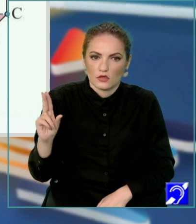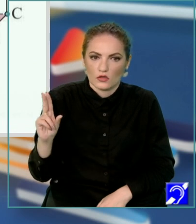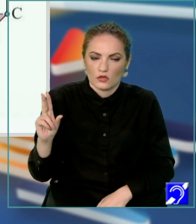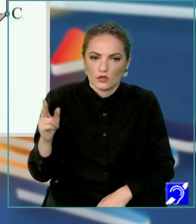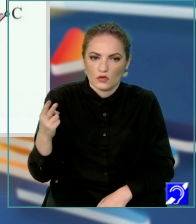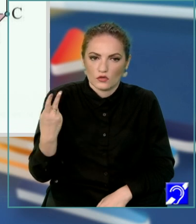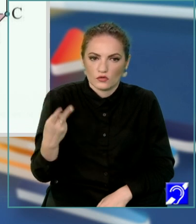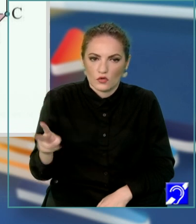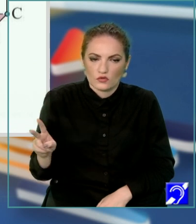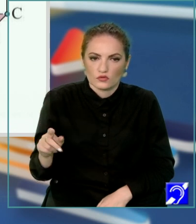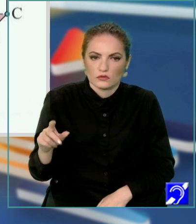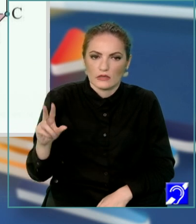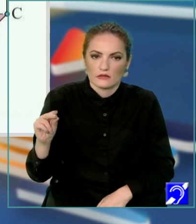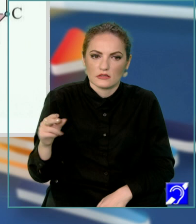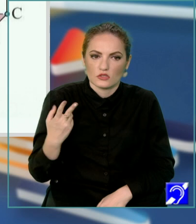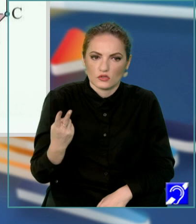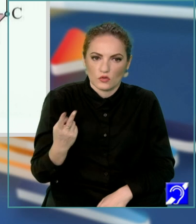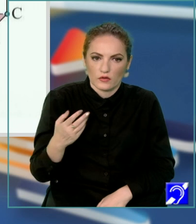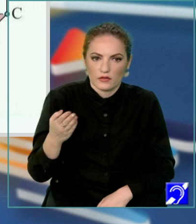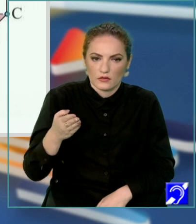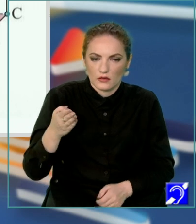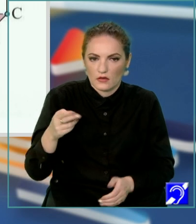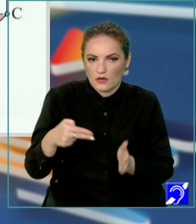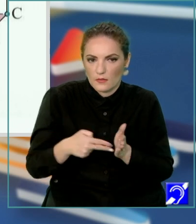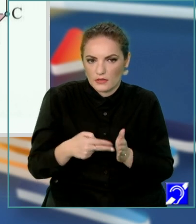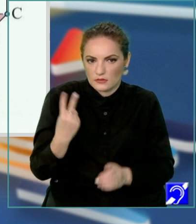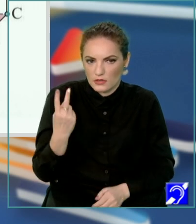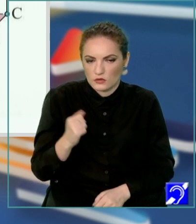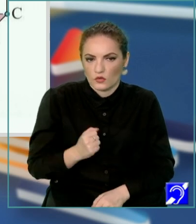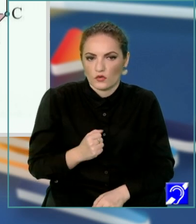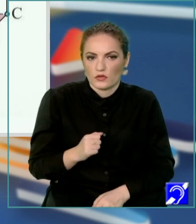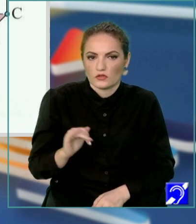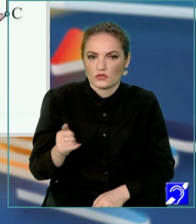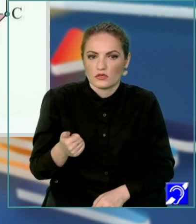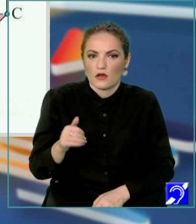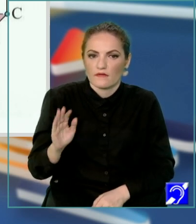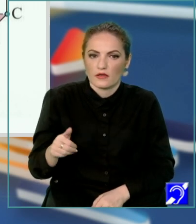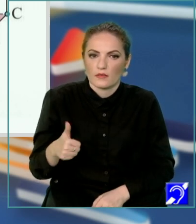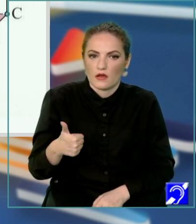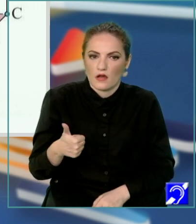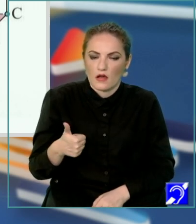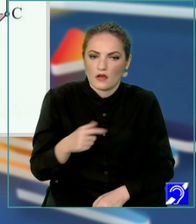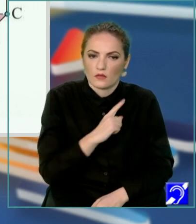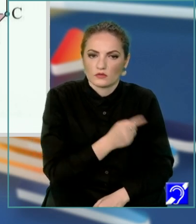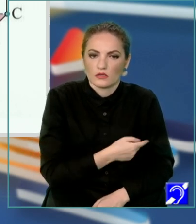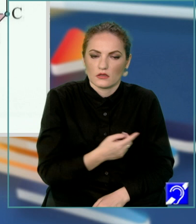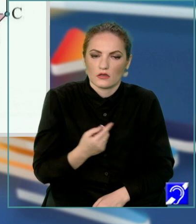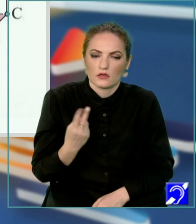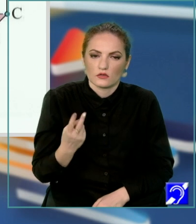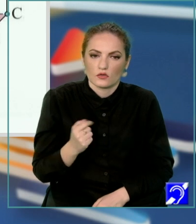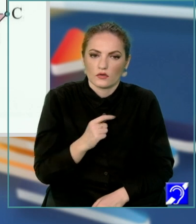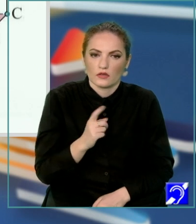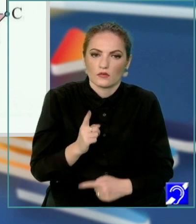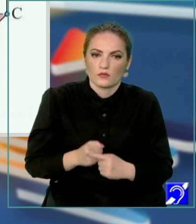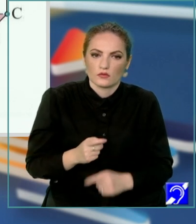prin împărțire la 2 obținem că a pătrat plus b pătrat plus ce pătrat suma pătratelor